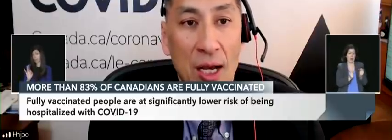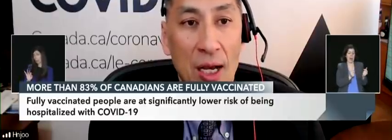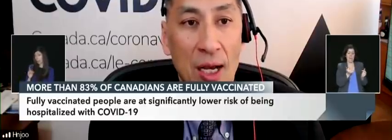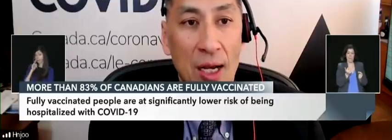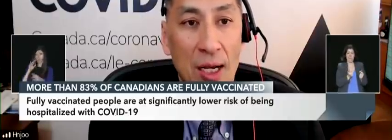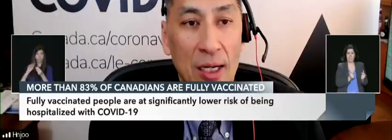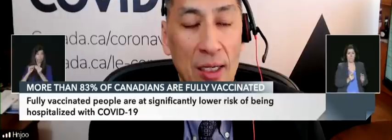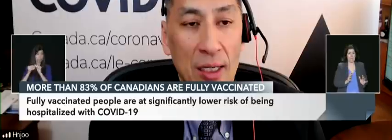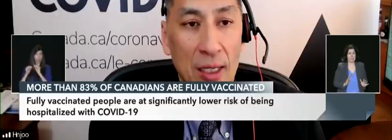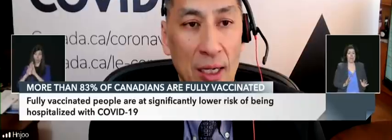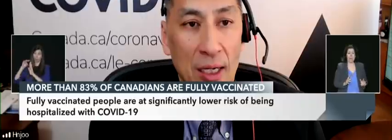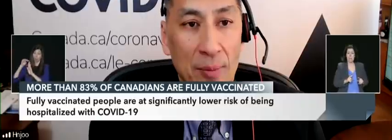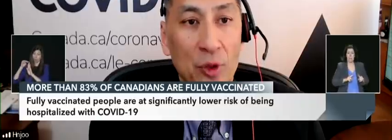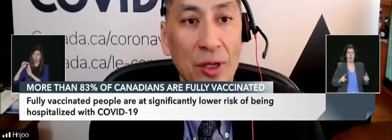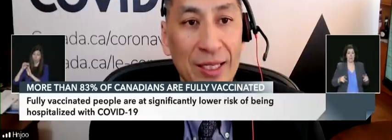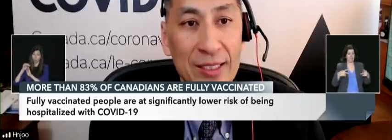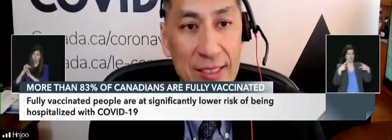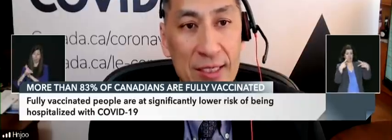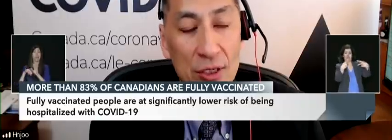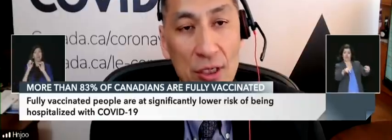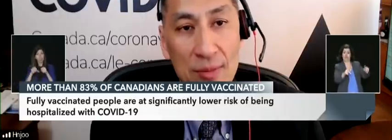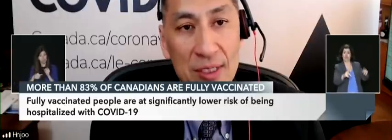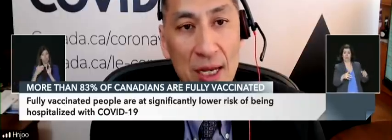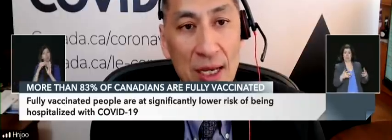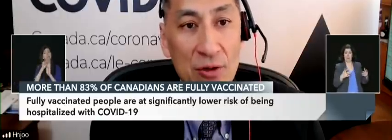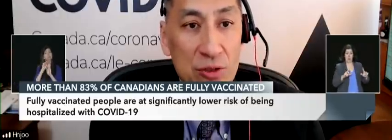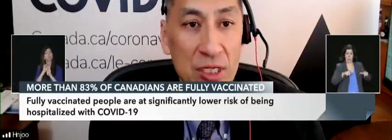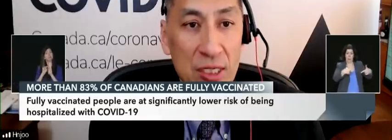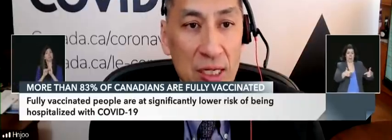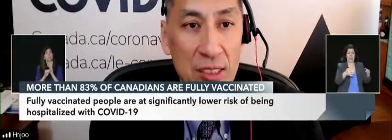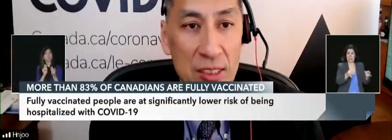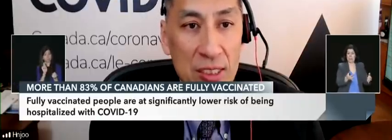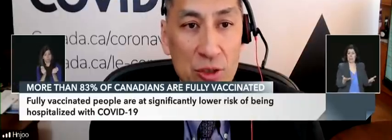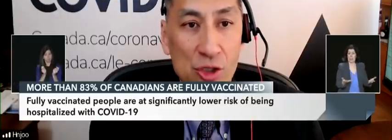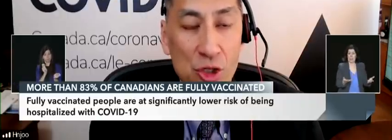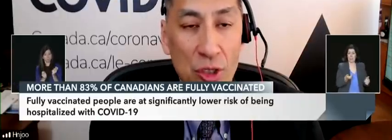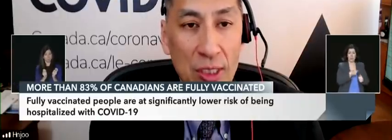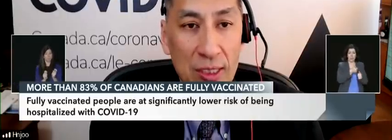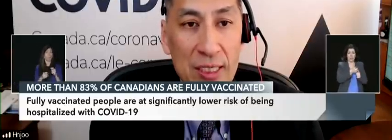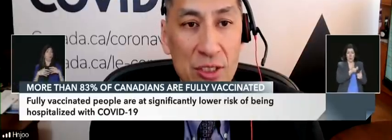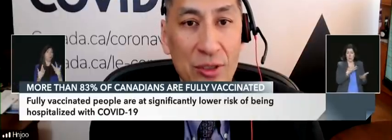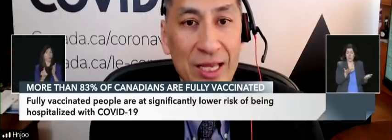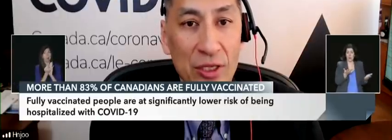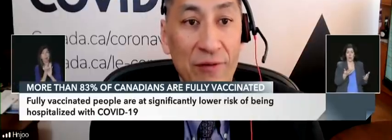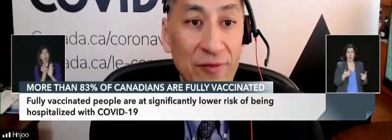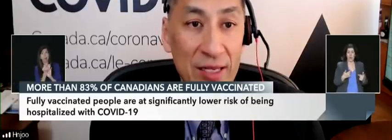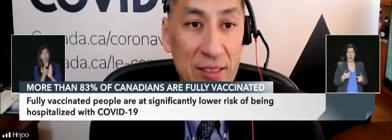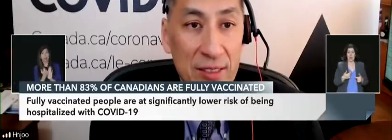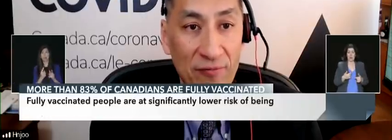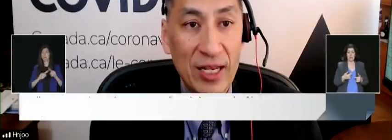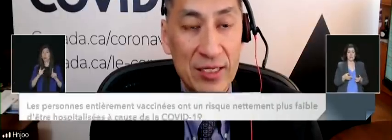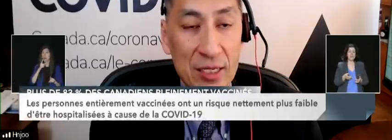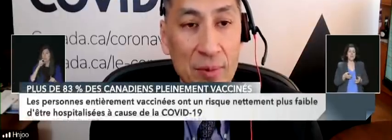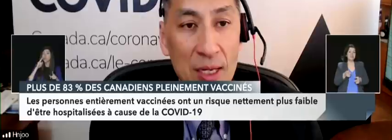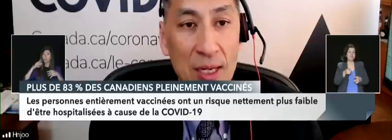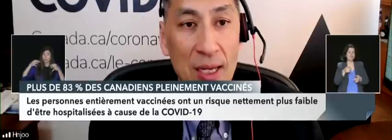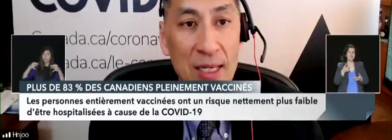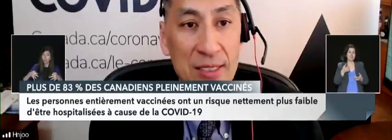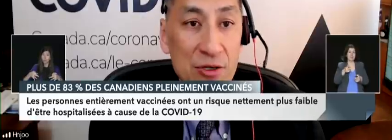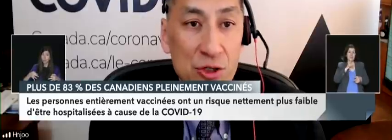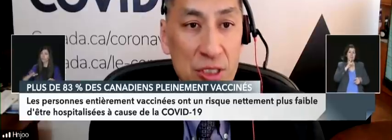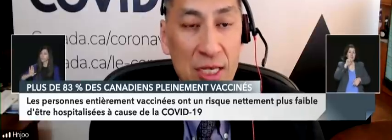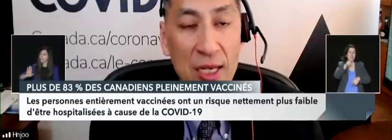à prendre des décisions comme ça et aussi c'est toujours une question d'être flexible